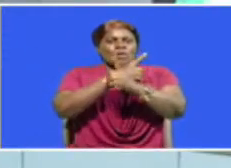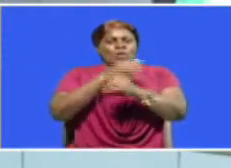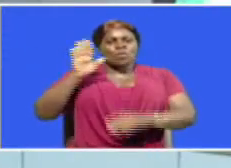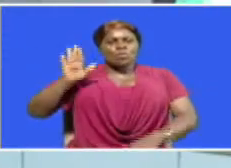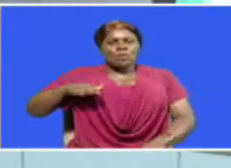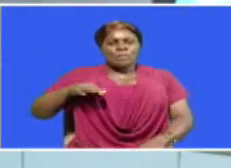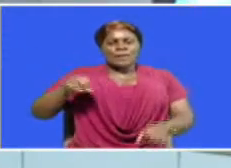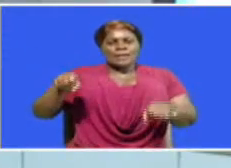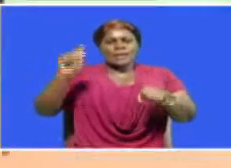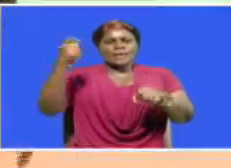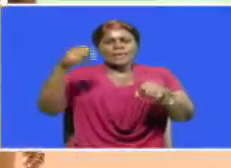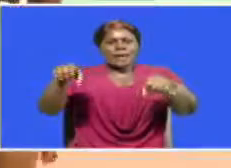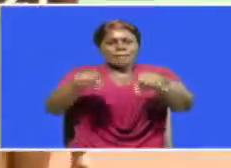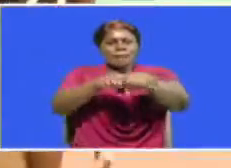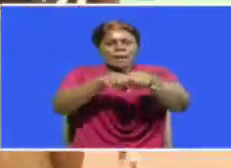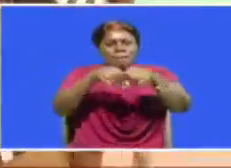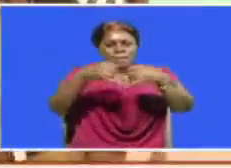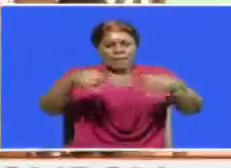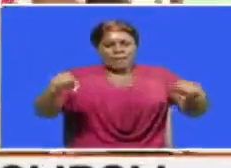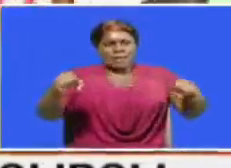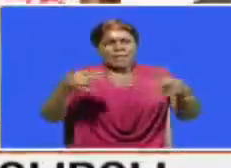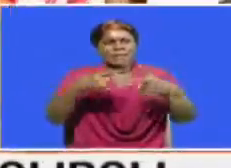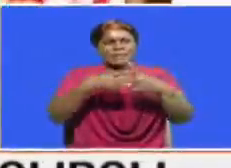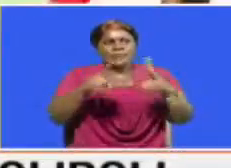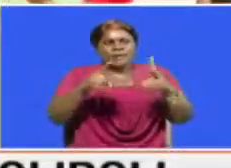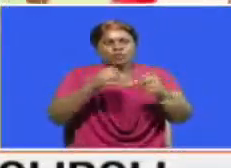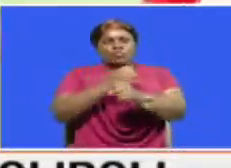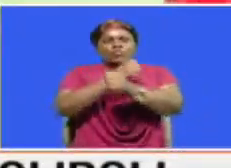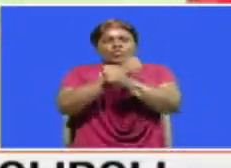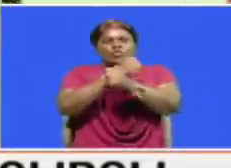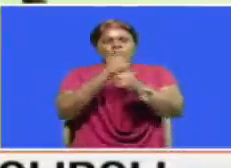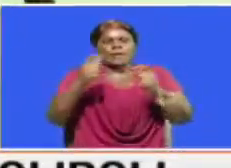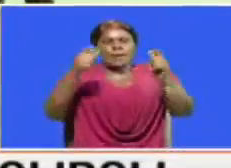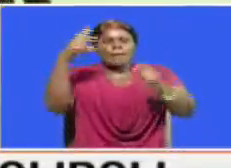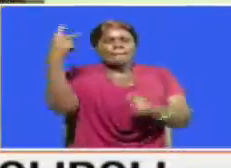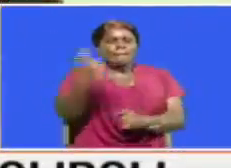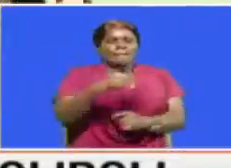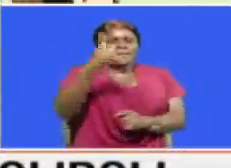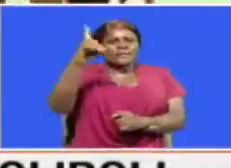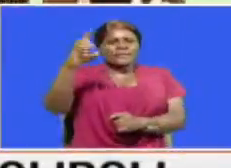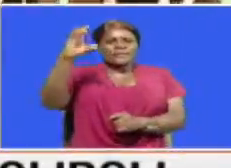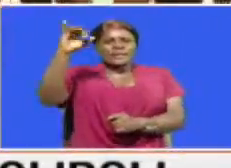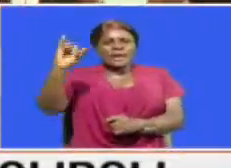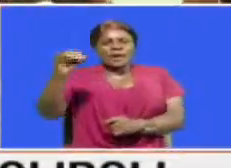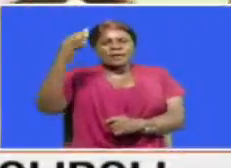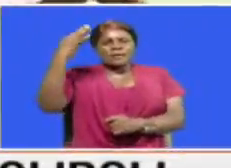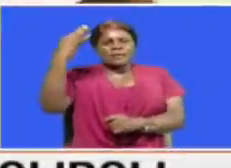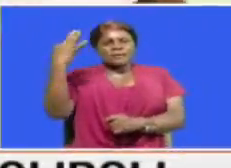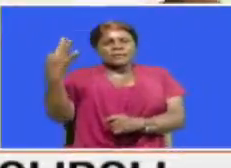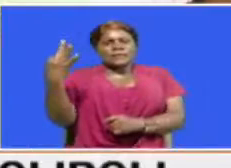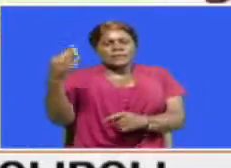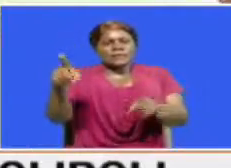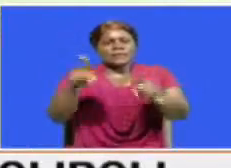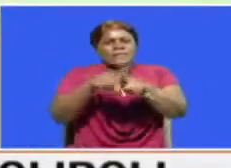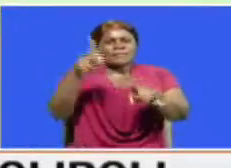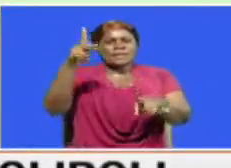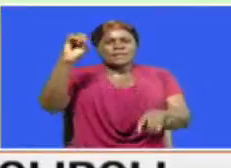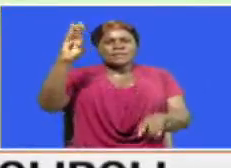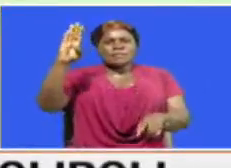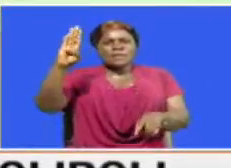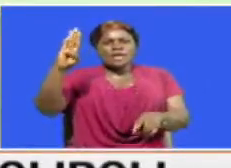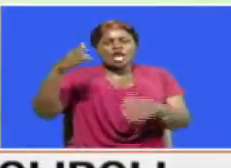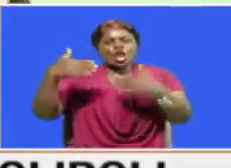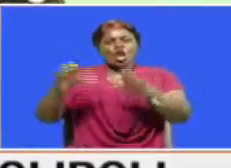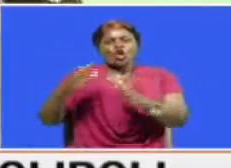wanawake Kenya Pipeline wakianza safari ya kutetea taji lao kwa kuwazaba DCI seti tatu. KCB ambao walipoteza